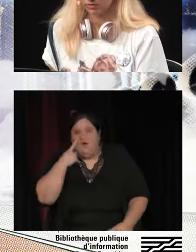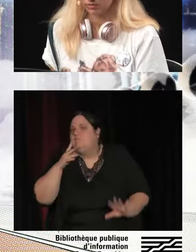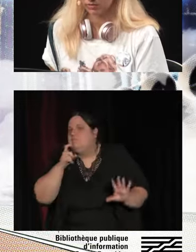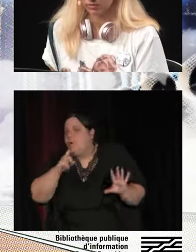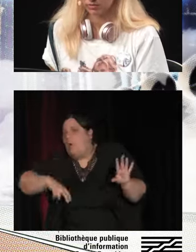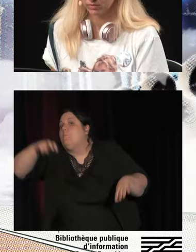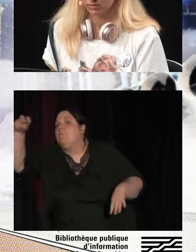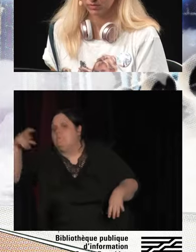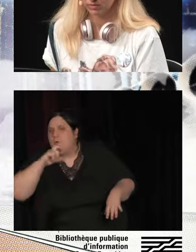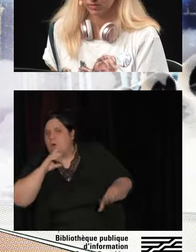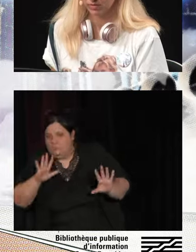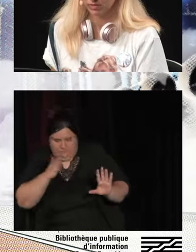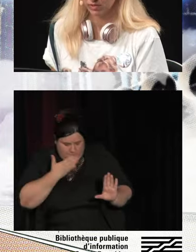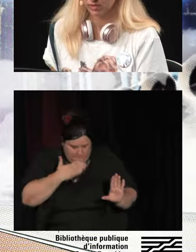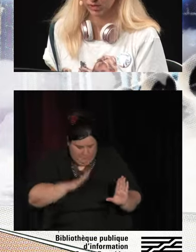est bien.